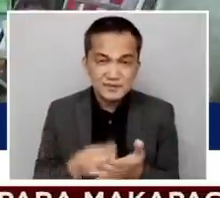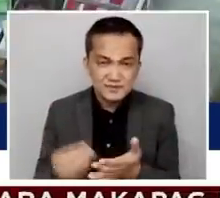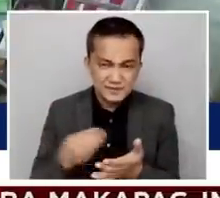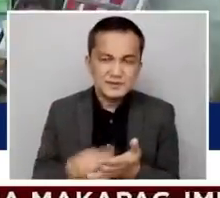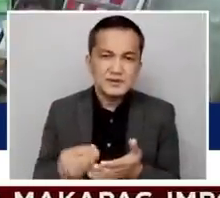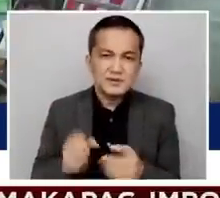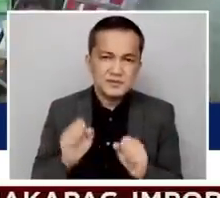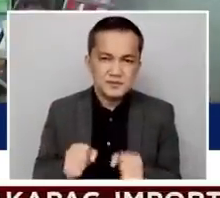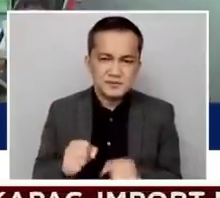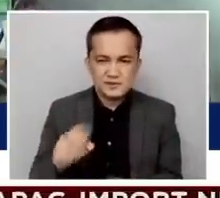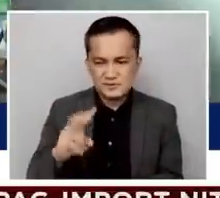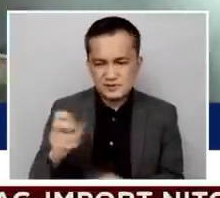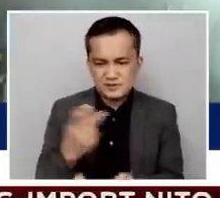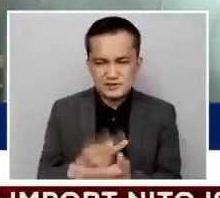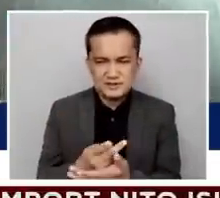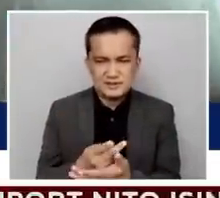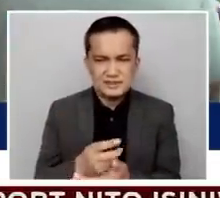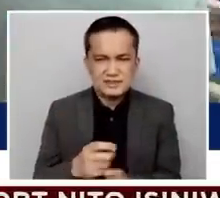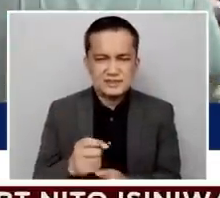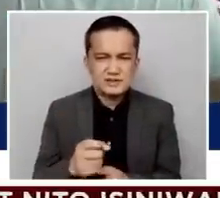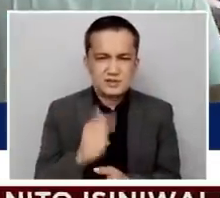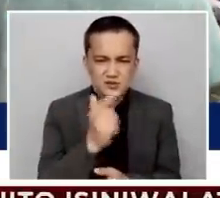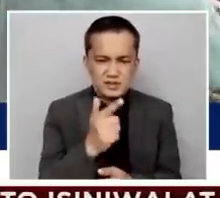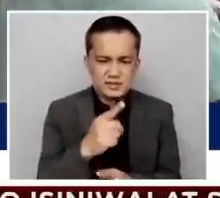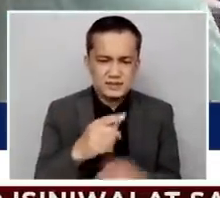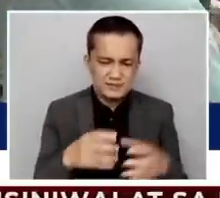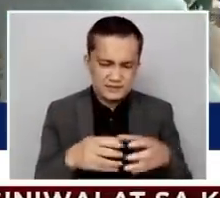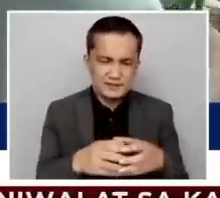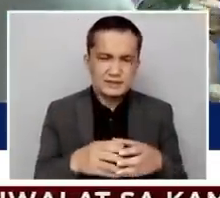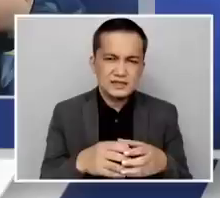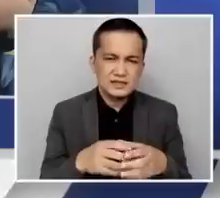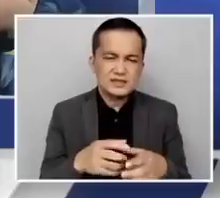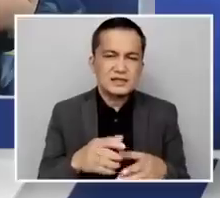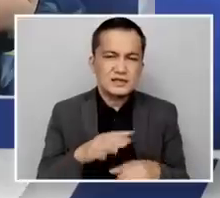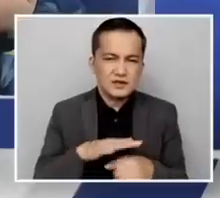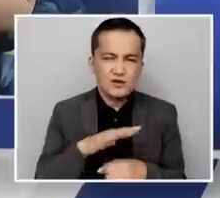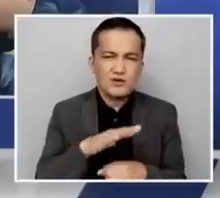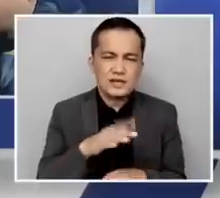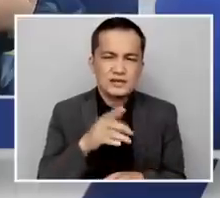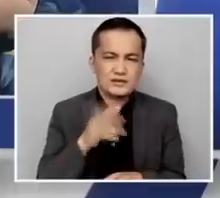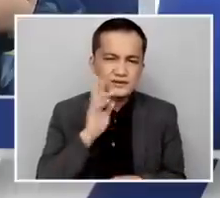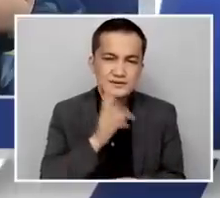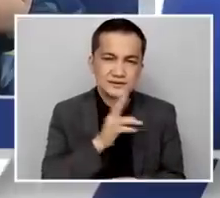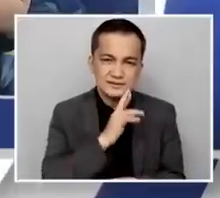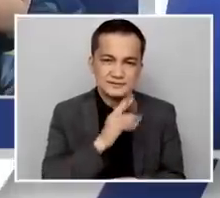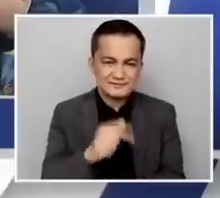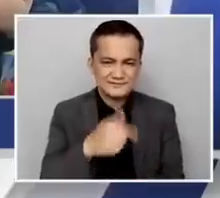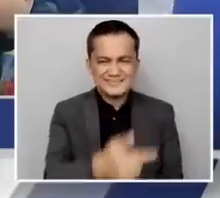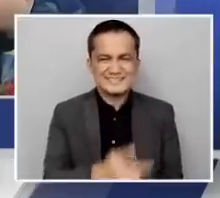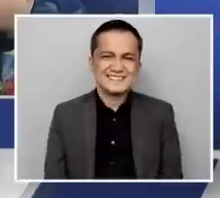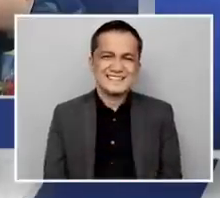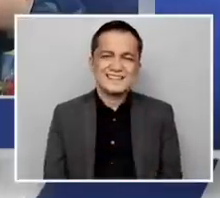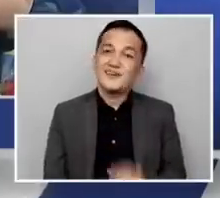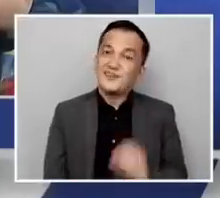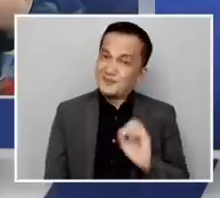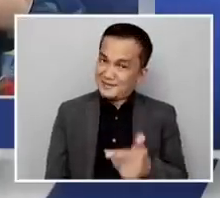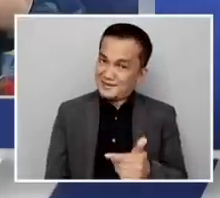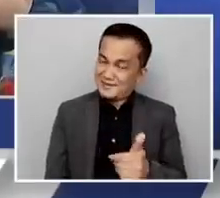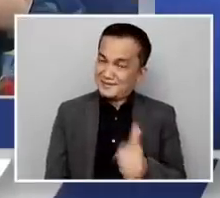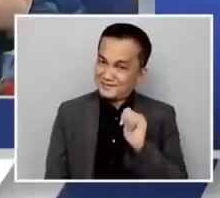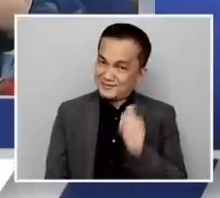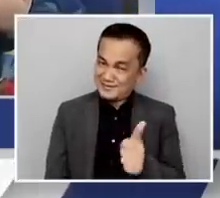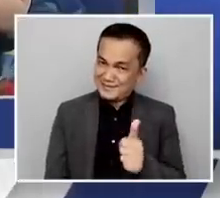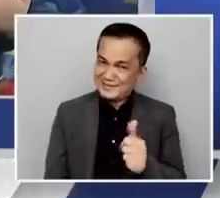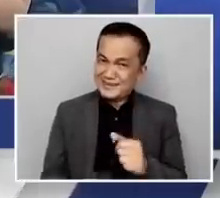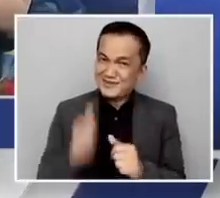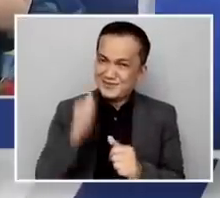ng 200 pesos yung isang bundle ng local roses. Bernadette. Pwede. Maraming salamat. Bukas na lang daw si